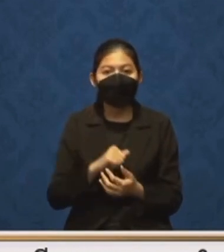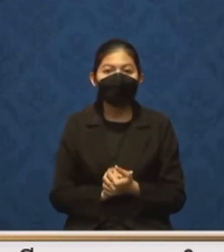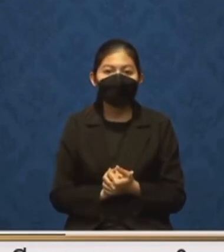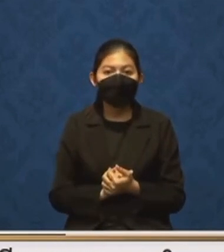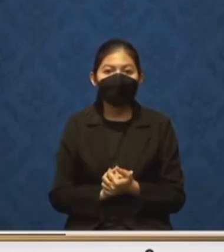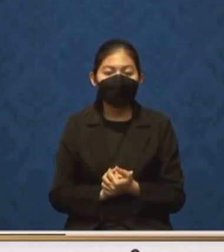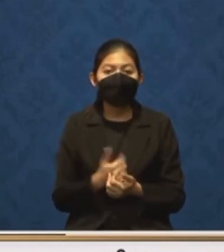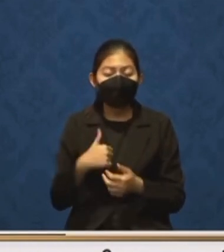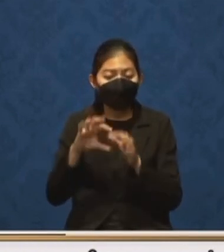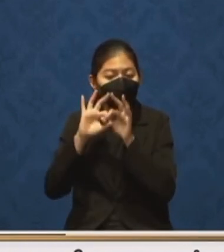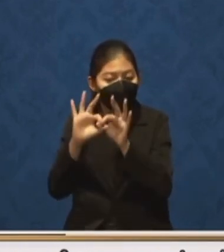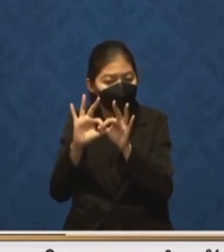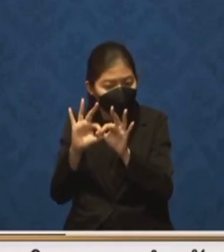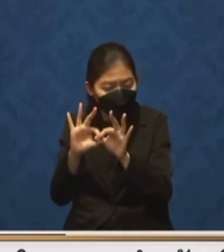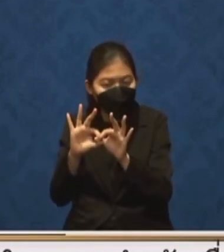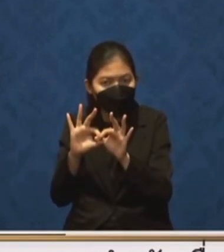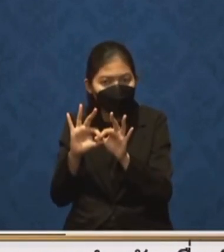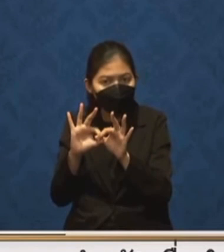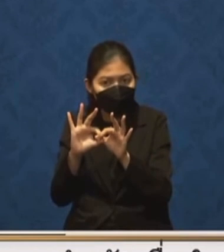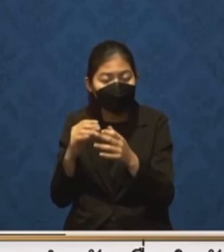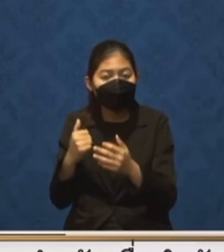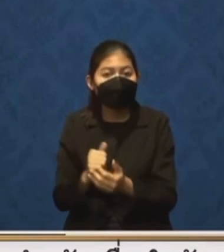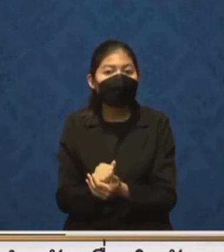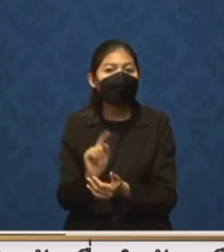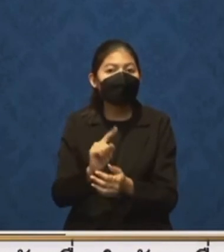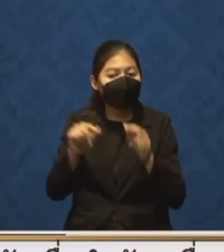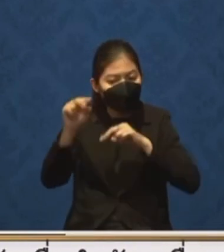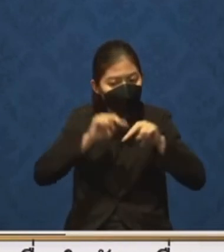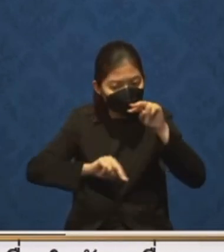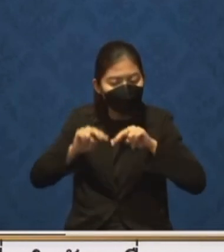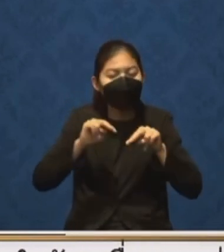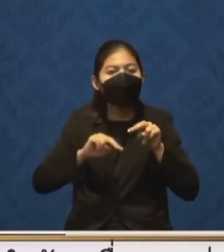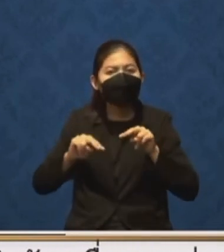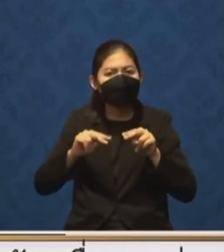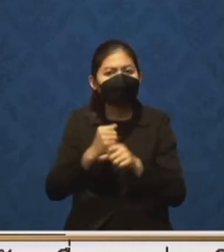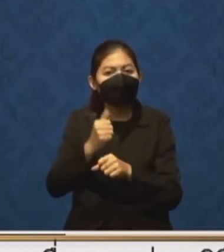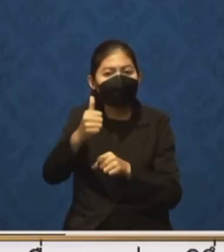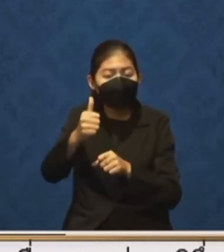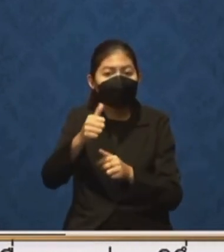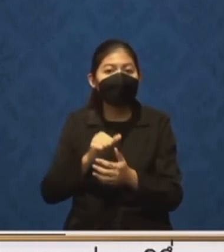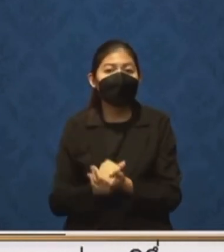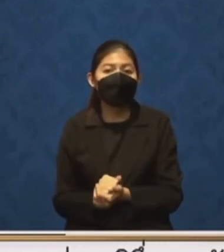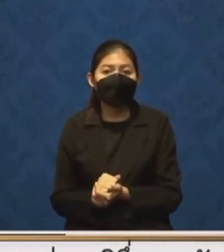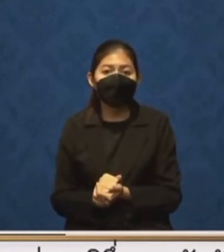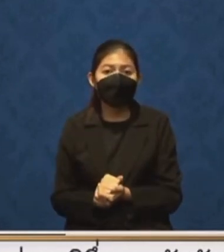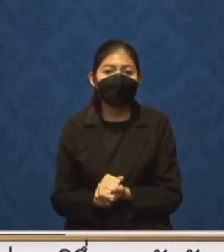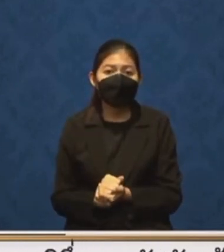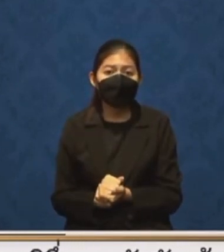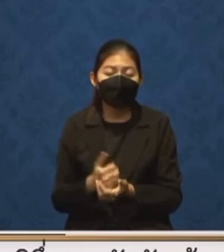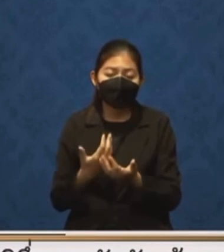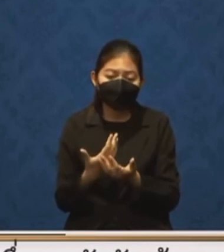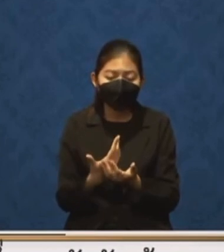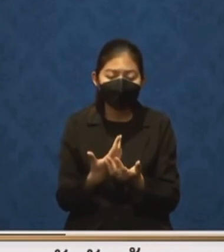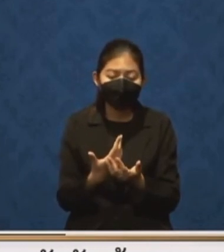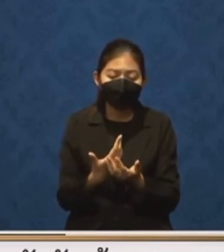เพีเพื่อความหวงใหญ่ในสิที่เราสามารถคบคุ้มได้ในการที่ จะใช้ปกาศ